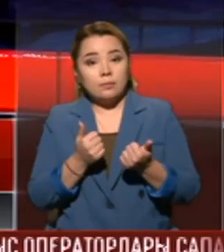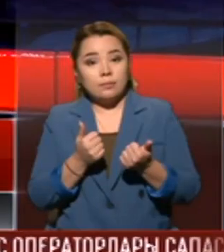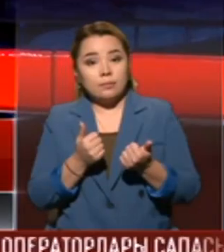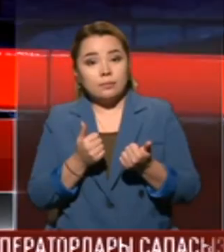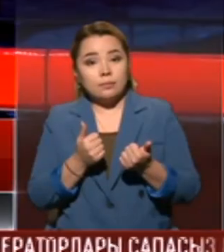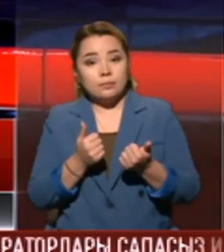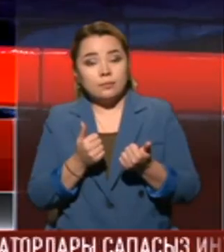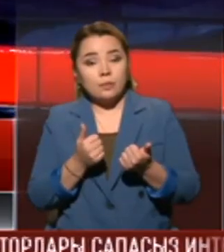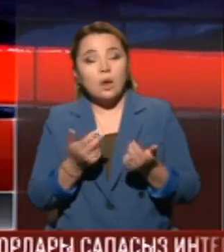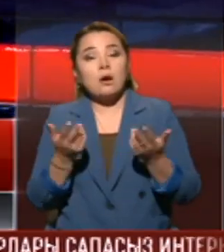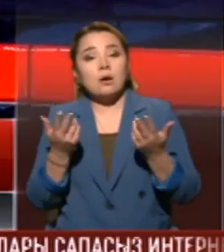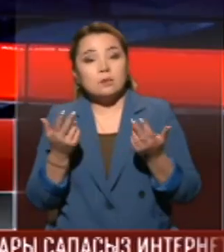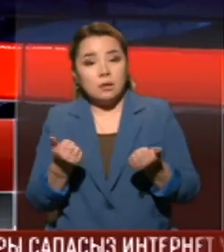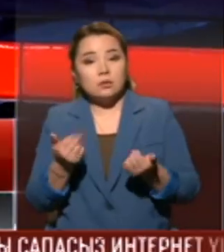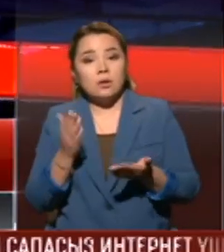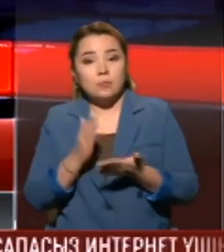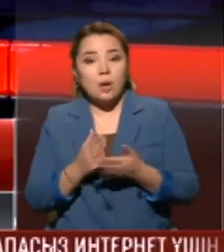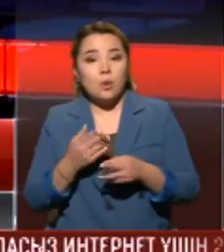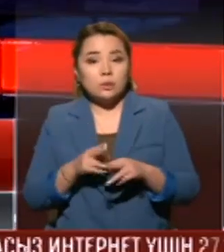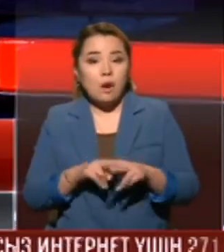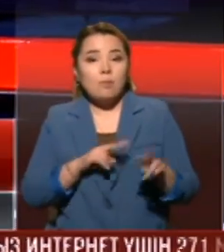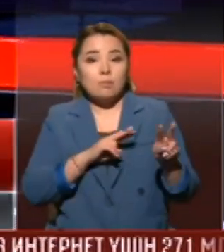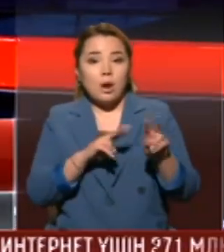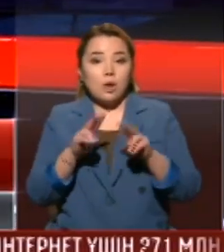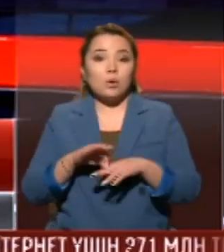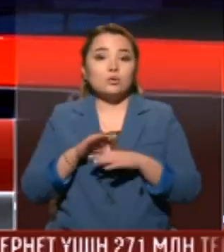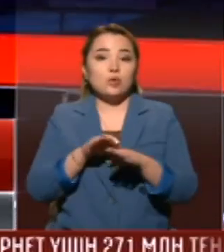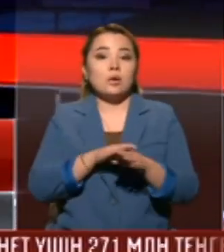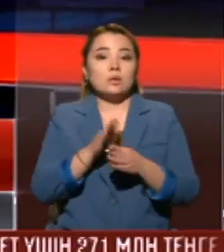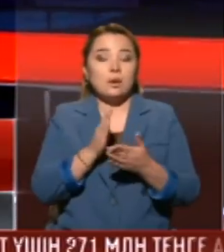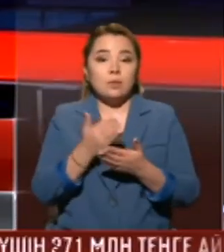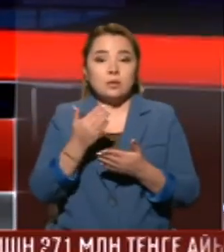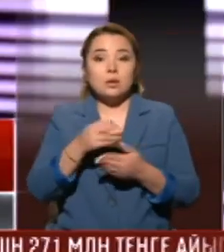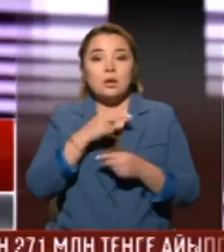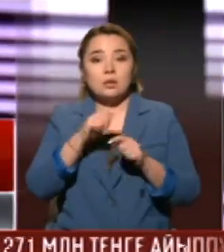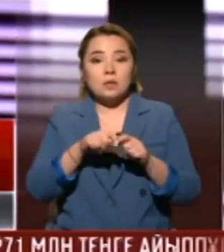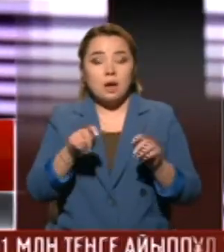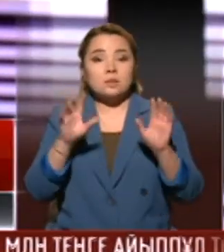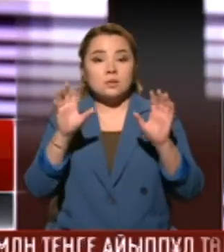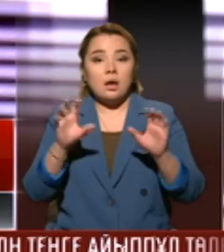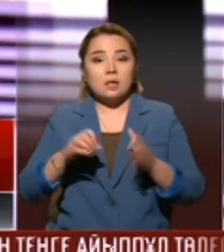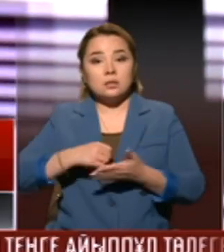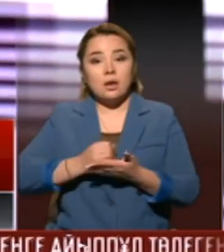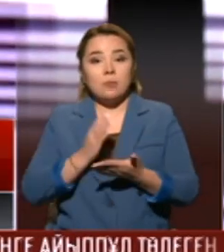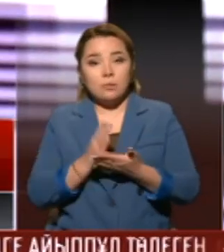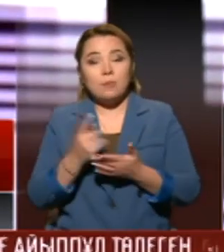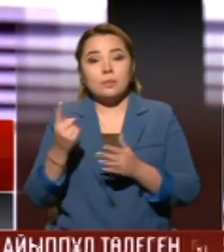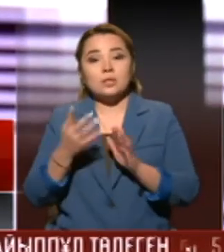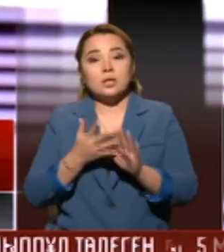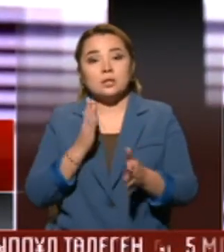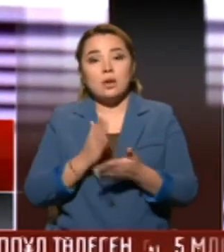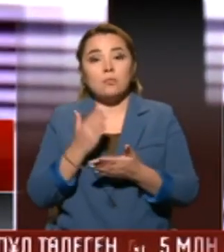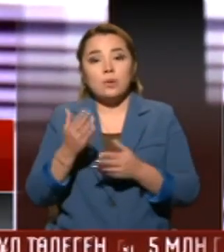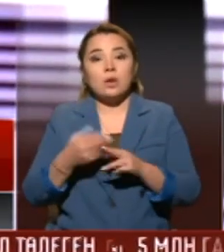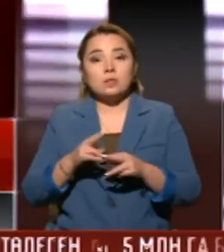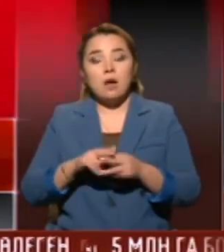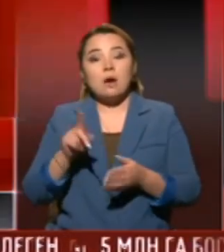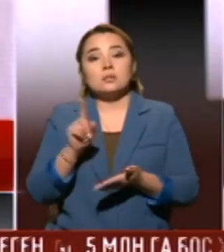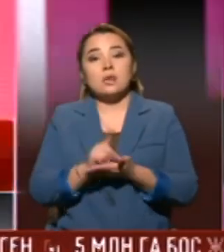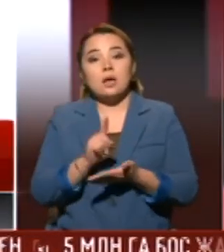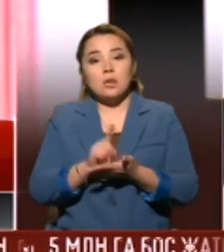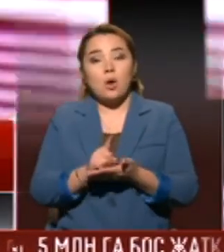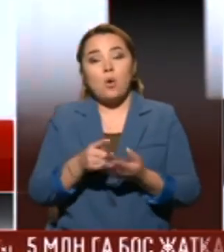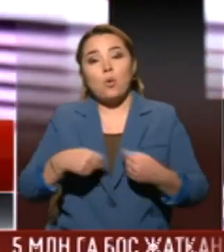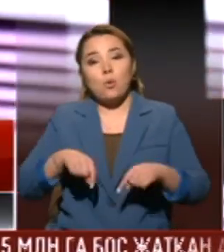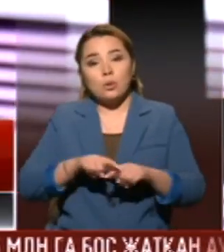Әрине, оған әрине бақылау жүргізіледі. Заңнамада ол көзделген. Оған бірінші кезекте жаңа салық органдар